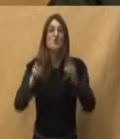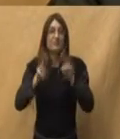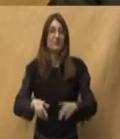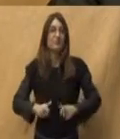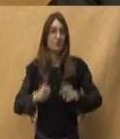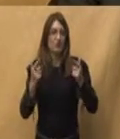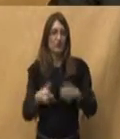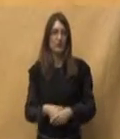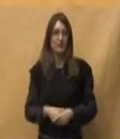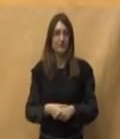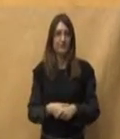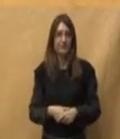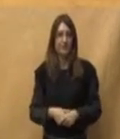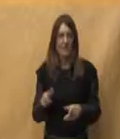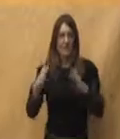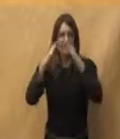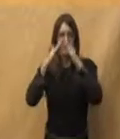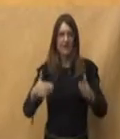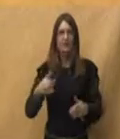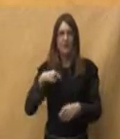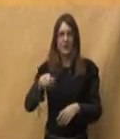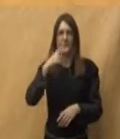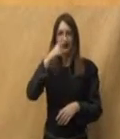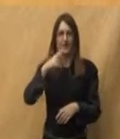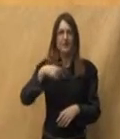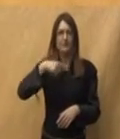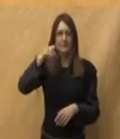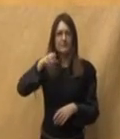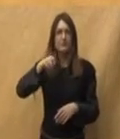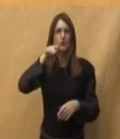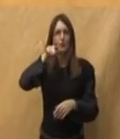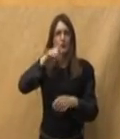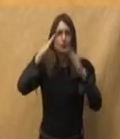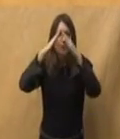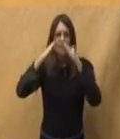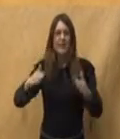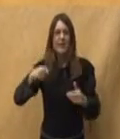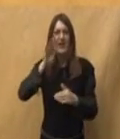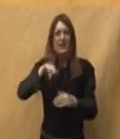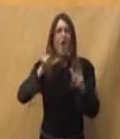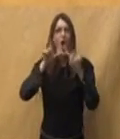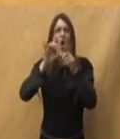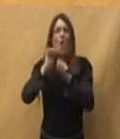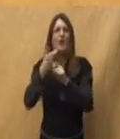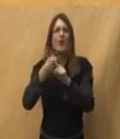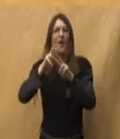Kad govorimo o piramidi, ja je vidim sada ovako složenu i normalno unutra su zastupljeni